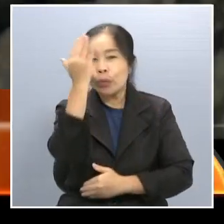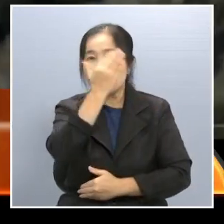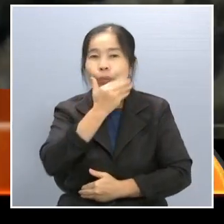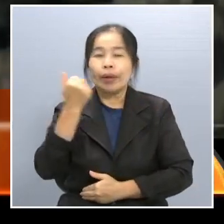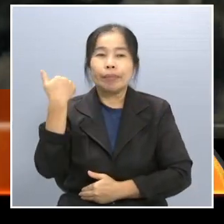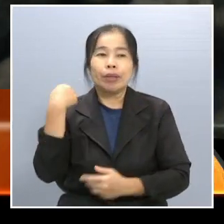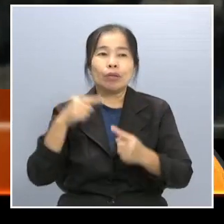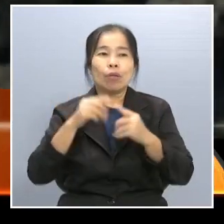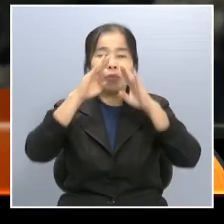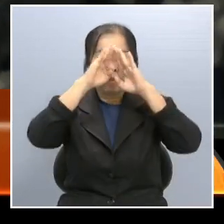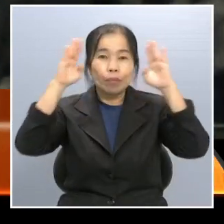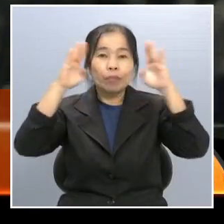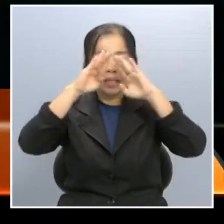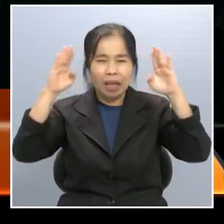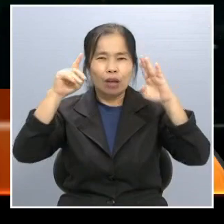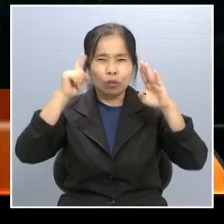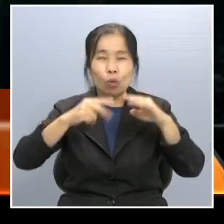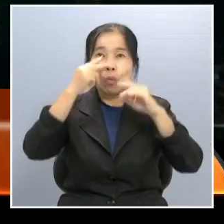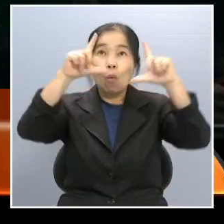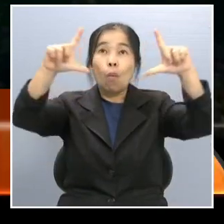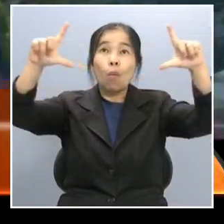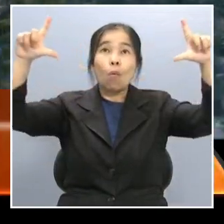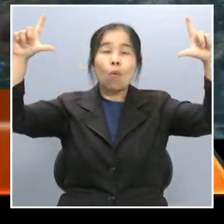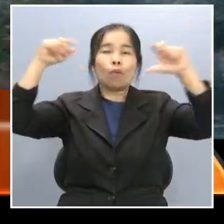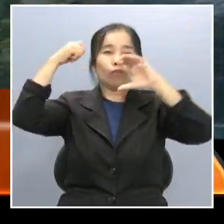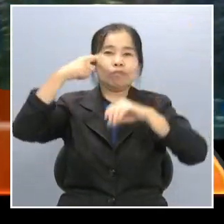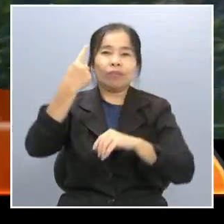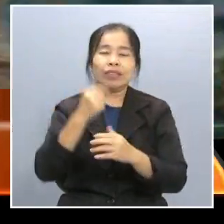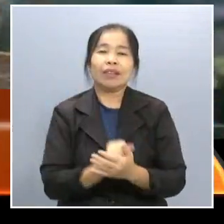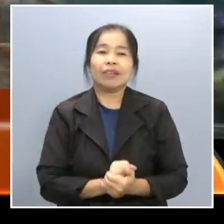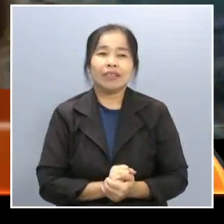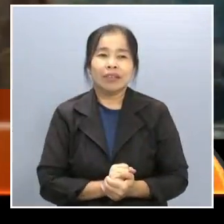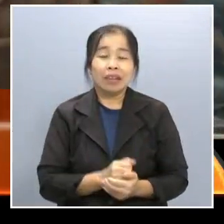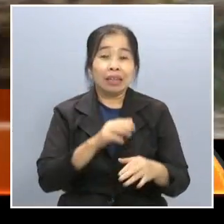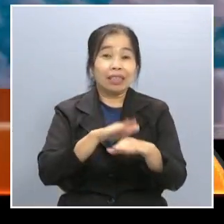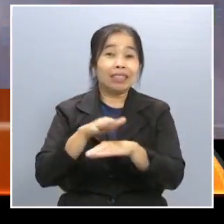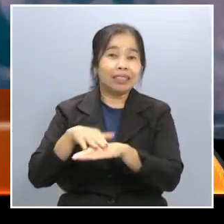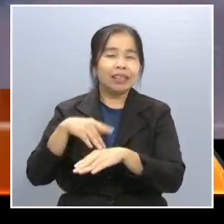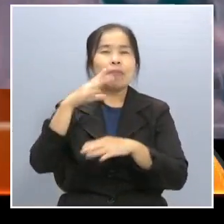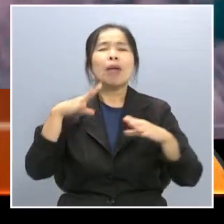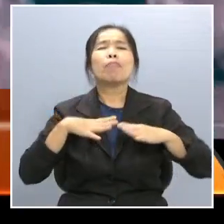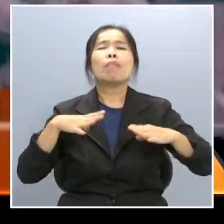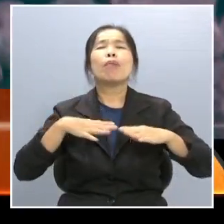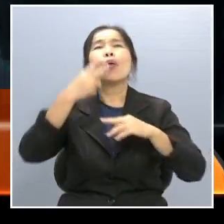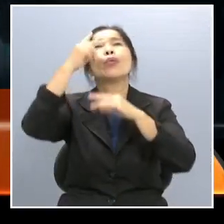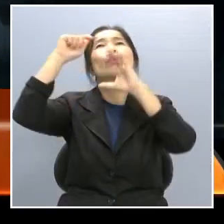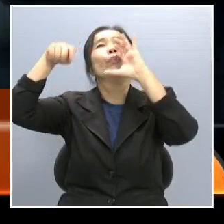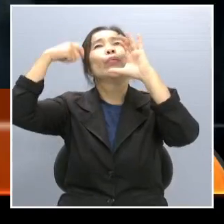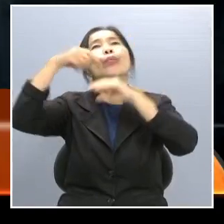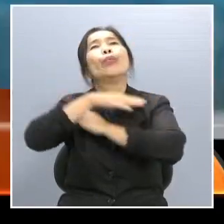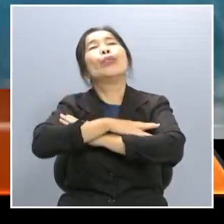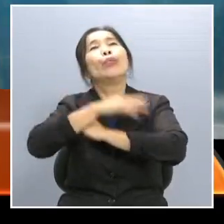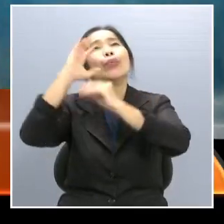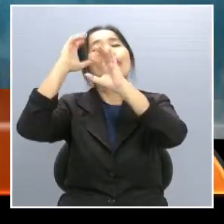ดยอดประสบการณ์ที่ต้องดูบนจอยักษ์เท่านั้นนะคะ นี่เชิญชวนไปพักผ่อนกันสักนิดนึง ต้องฟังเพลงด้วยเพล